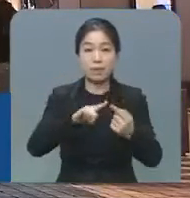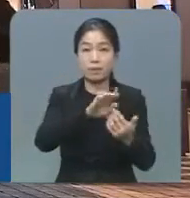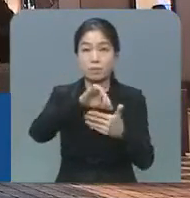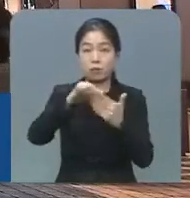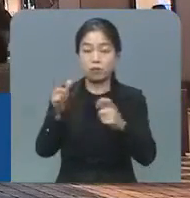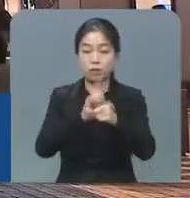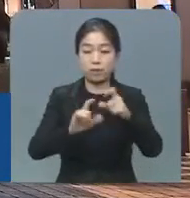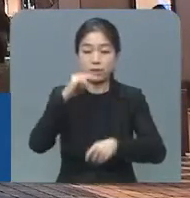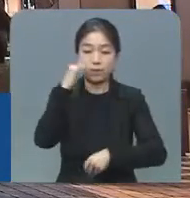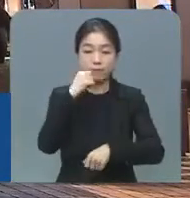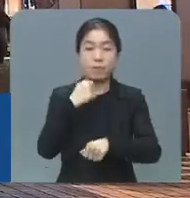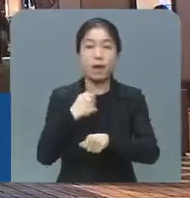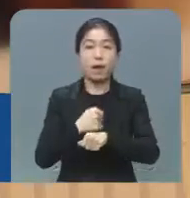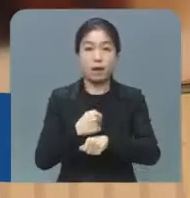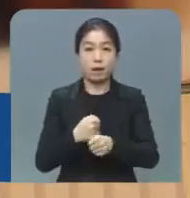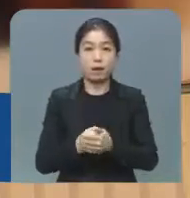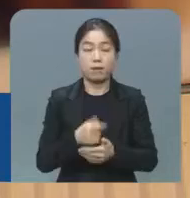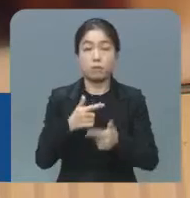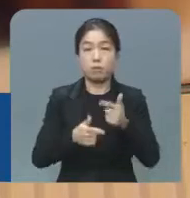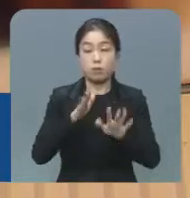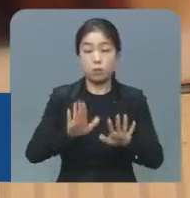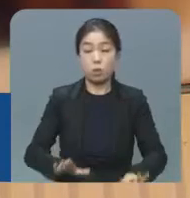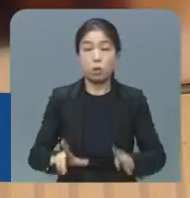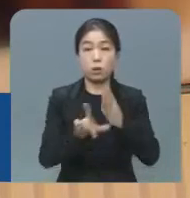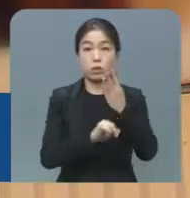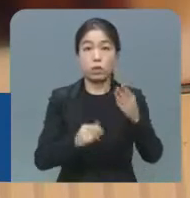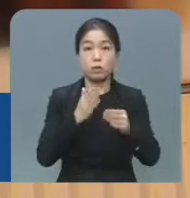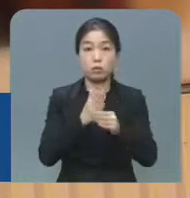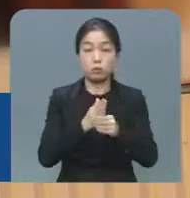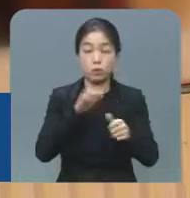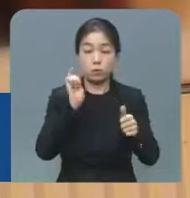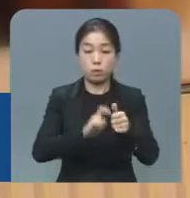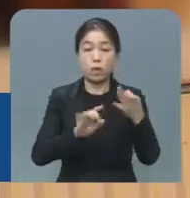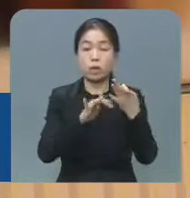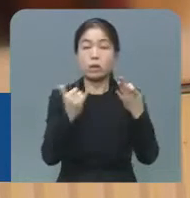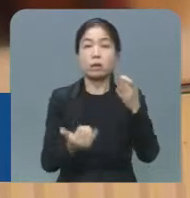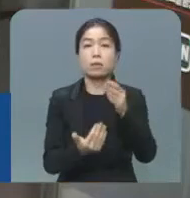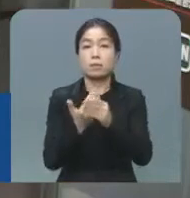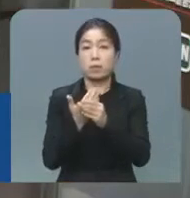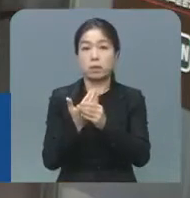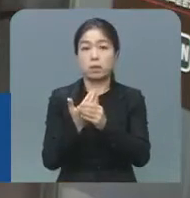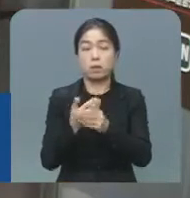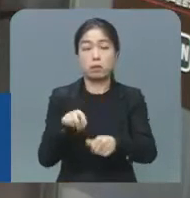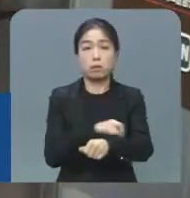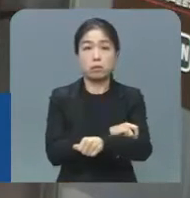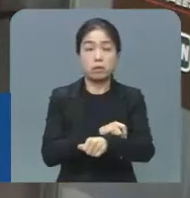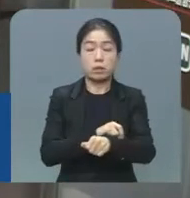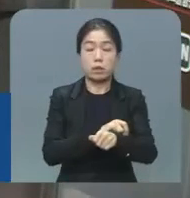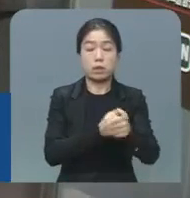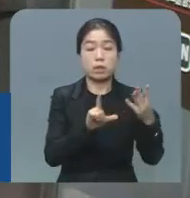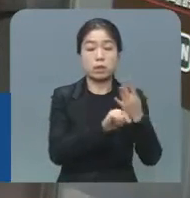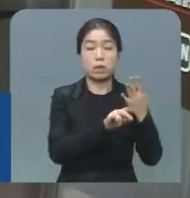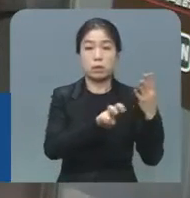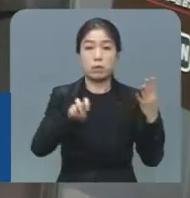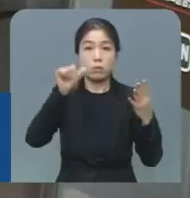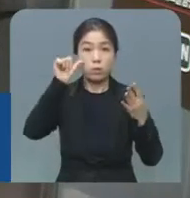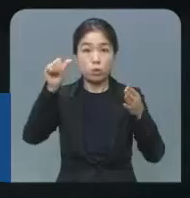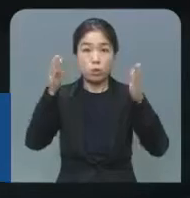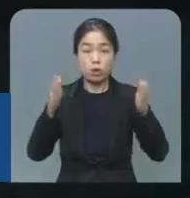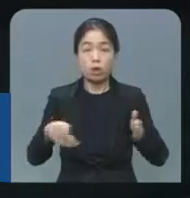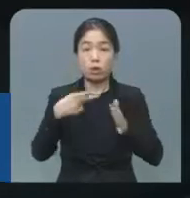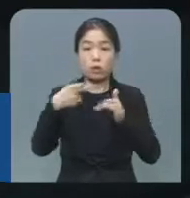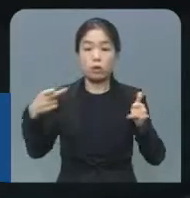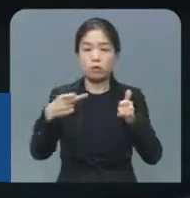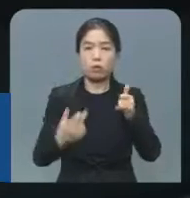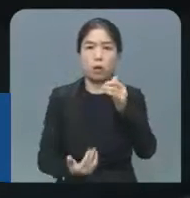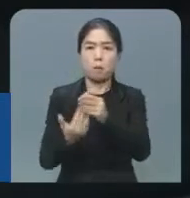강화합니다 목포시는 이달 들어서만 확진 자가 14명이 발생했고 특히 지난 20일부터 5일 동안 12명이